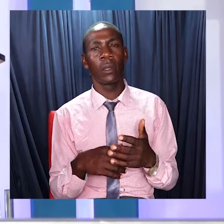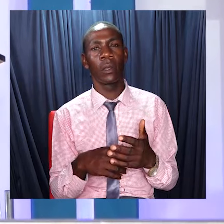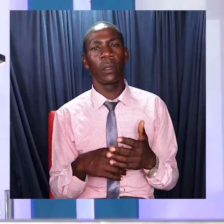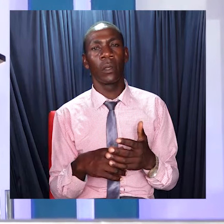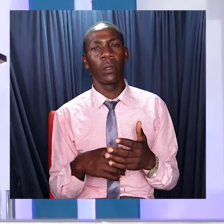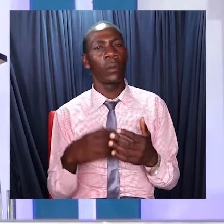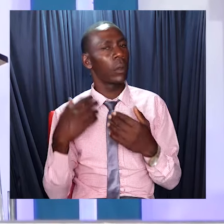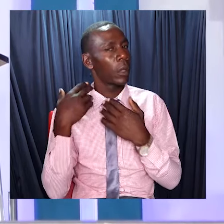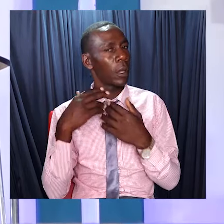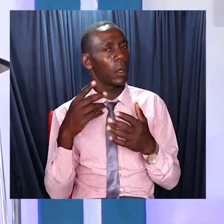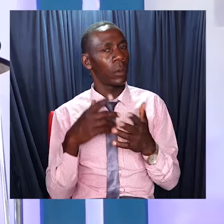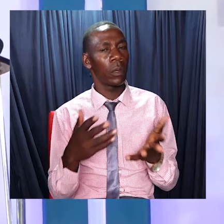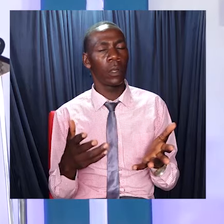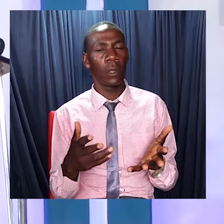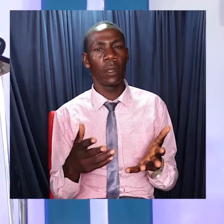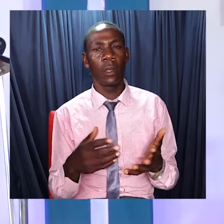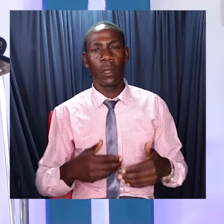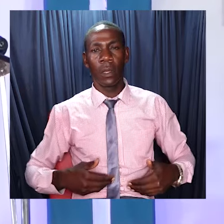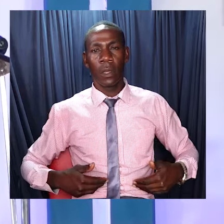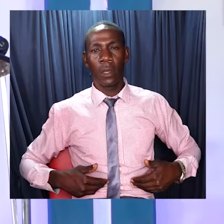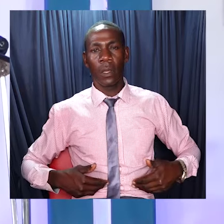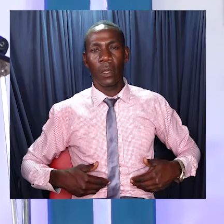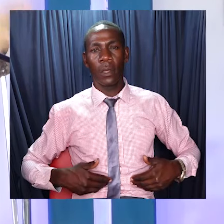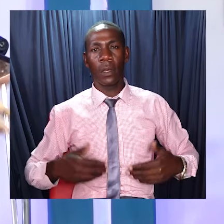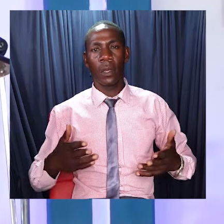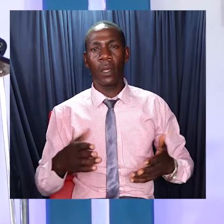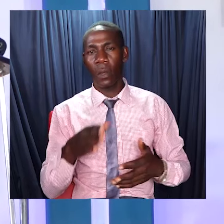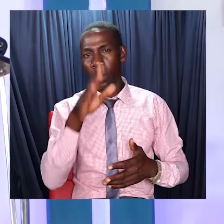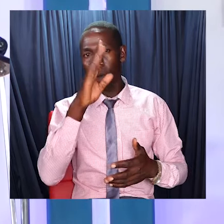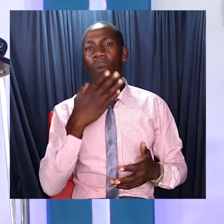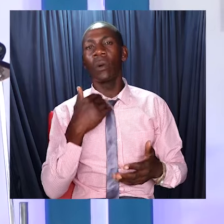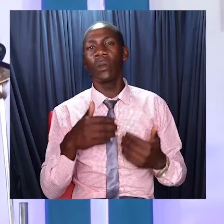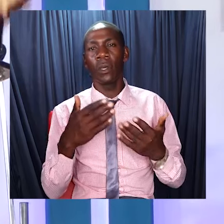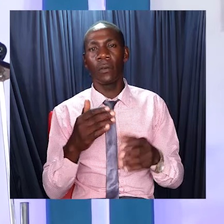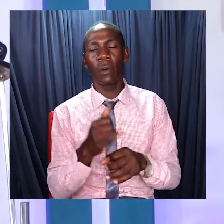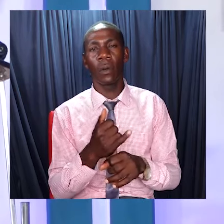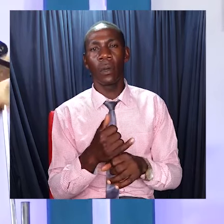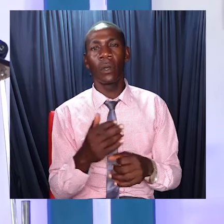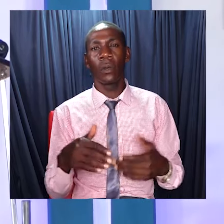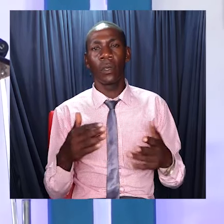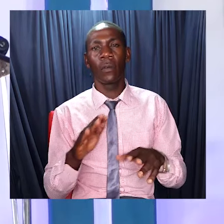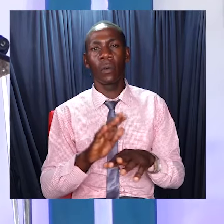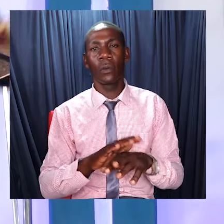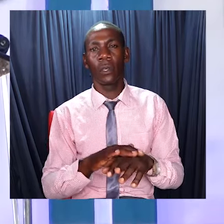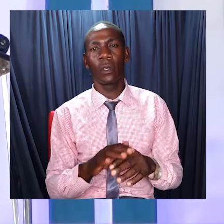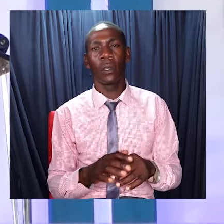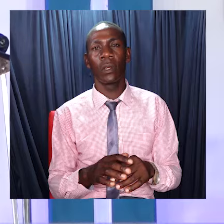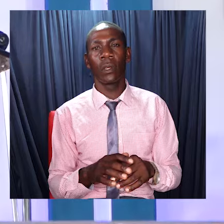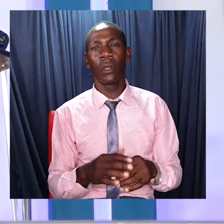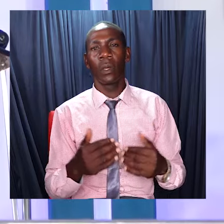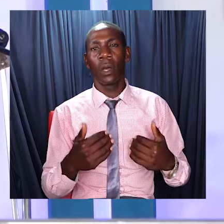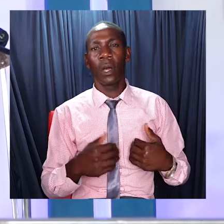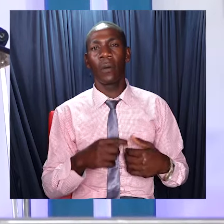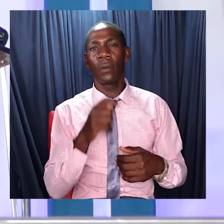Kwa umu wakwaza wapi? What are you being offended? Vijana mko umu Mungu anataka wape kazi. Young men, you are here, awape God mema, wants to give you good. Kuna